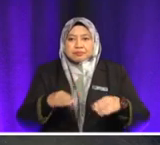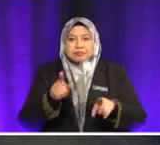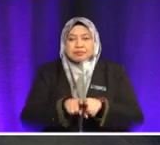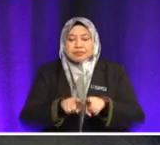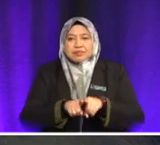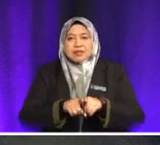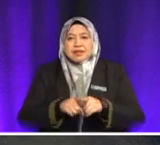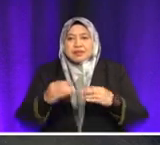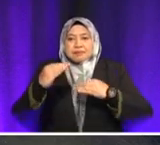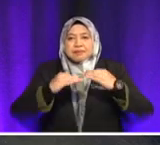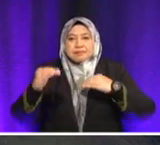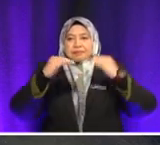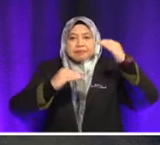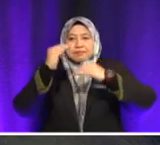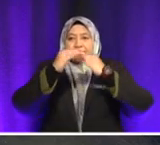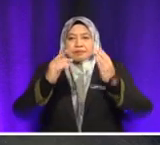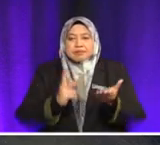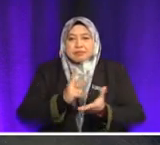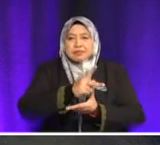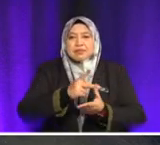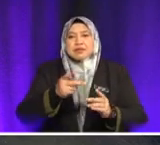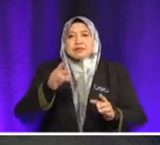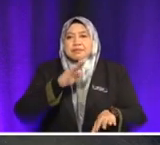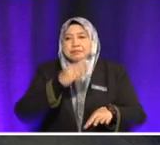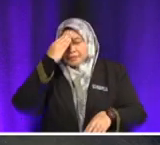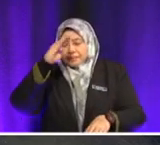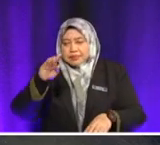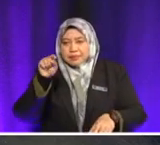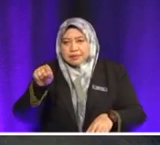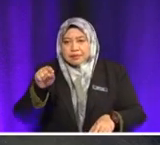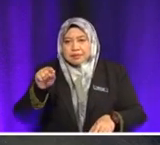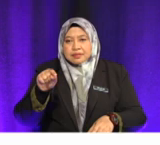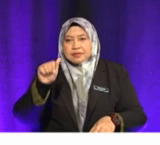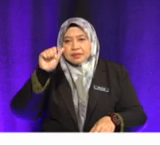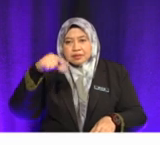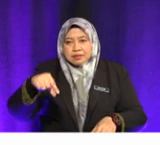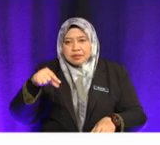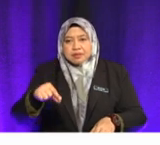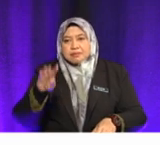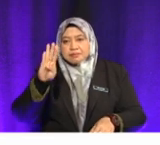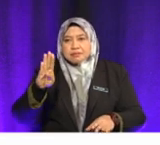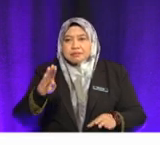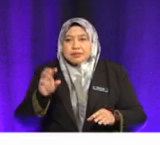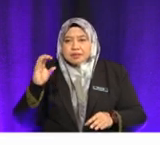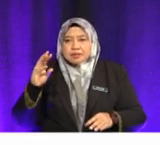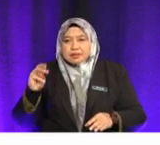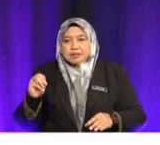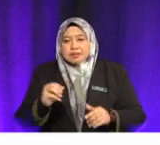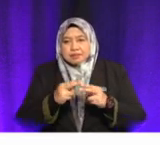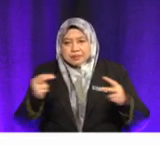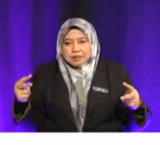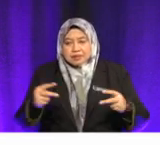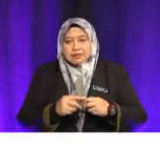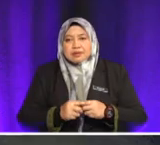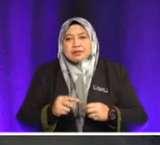Bene lokes bagi titik Q yang sudah saya bicara 4 unit dari titik tetap e jadinya